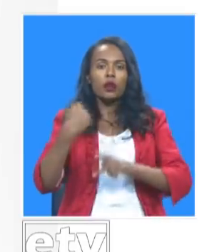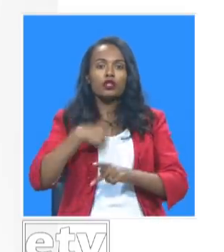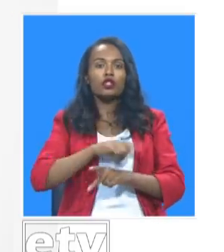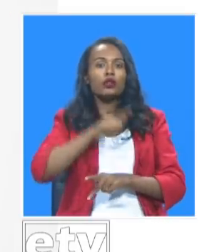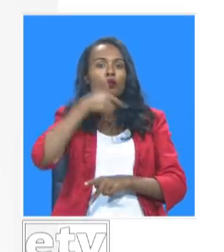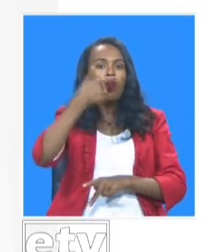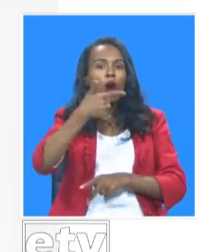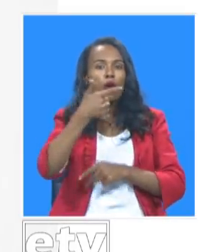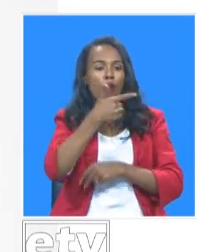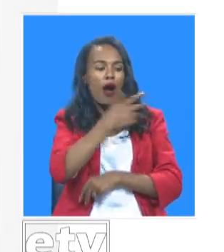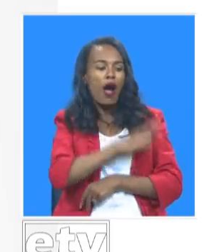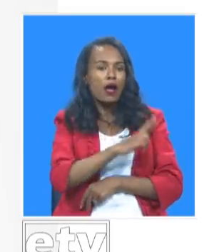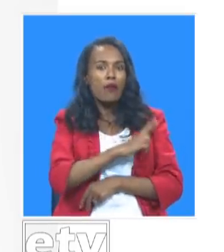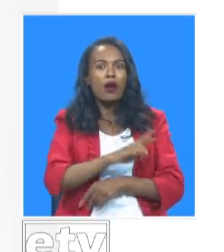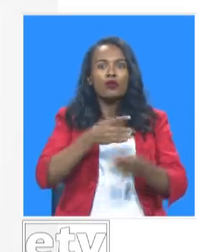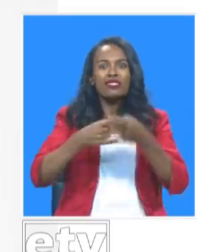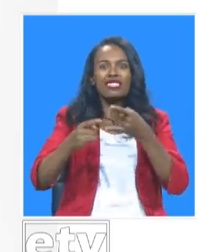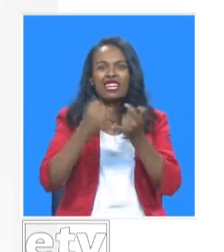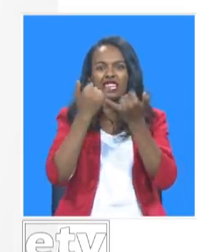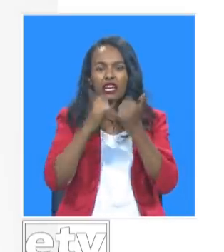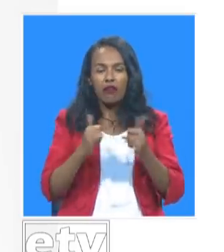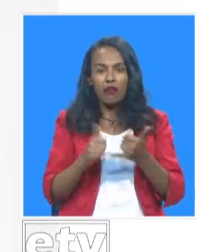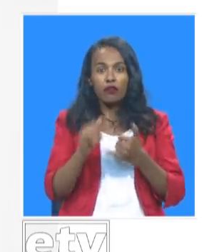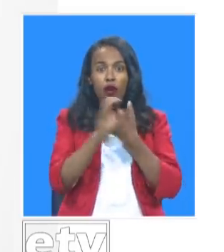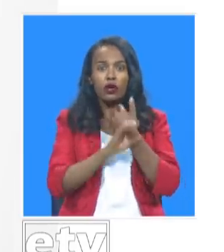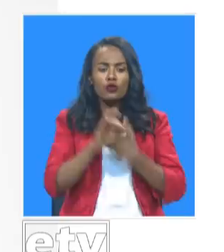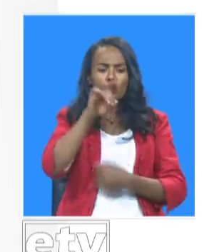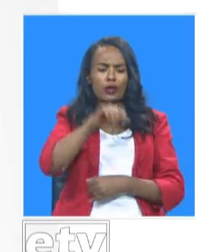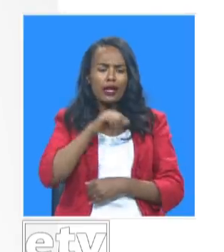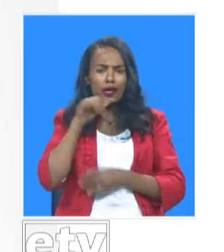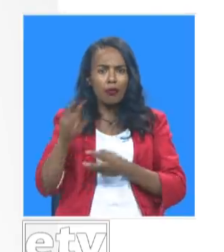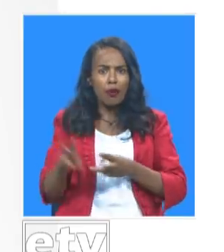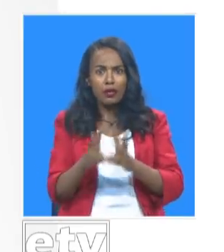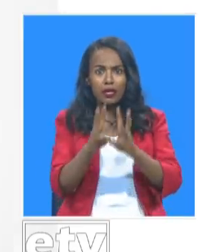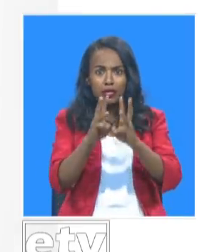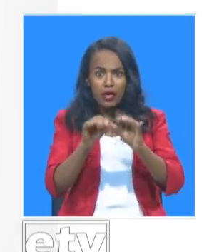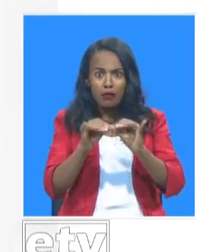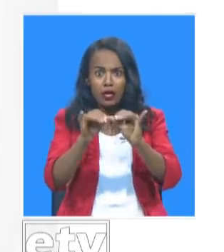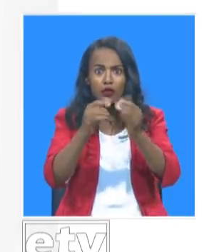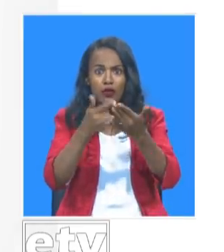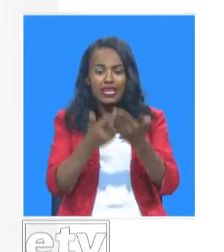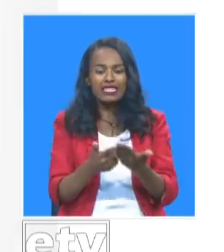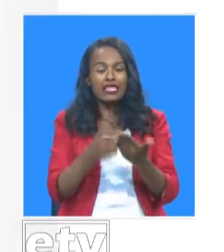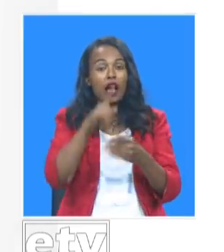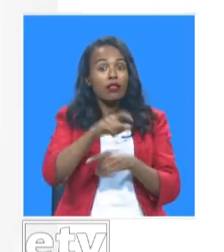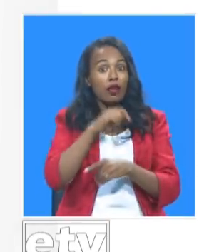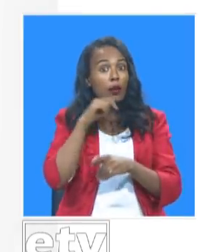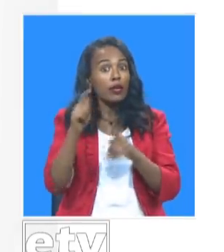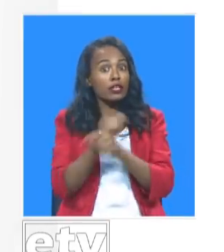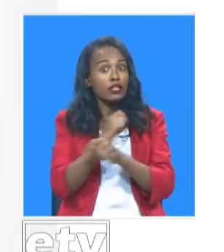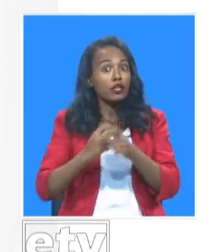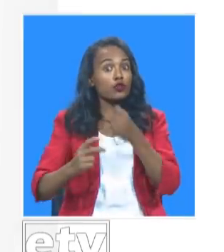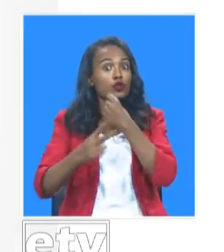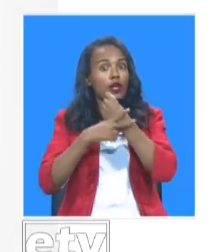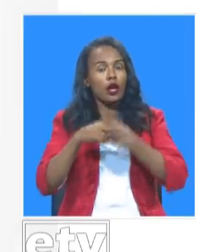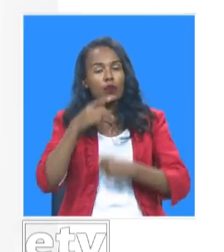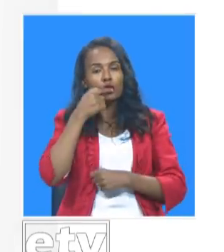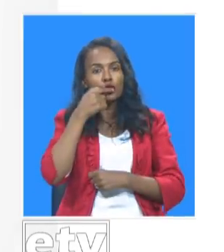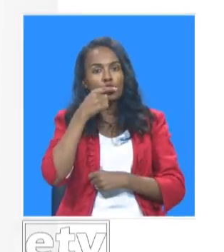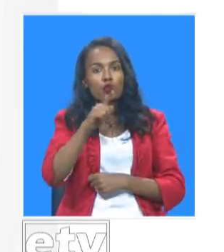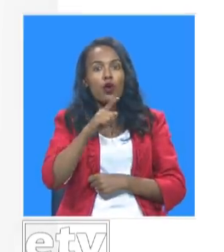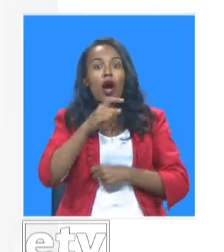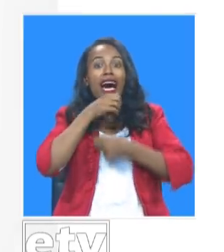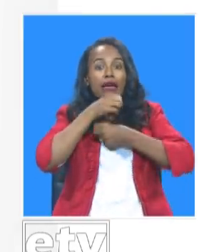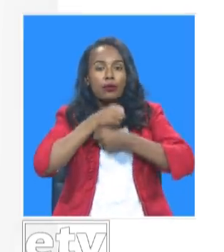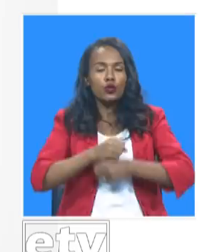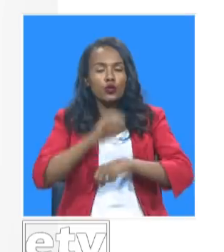በቋንቋ ሃይማኖትና ዘር እየከፋፈሉ ሀገሪቱን ወደ አልተገባ መንገድ የሚወስዱ ኃይሎች ከዚህ ካልተገባ ድርጊታቸው እንዲታቀቡ ሲሉ አርበኞቹ ጥሪያቸውን